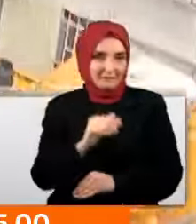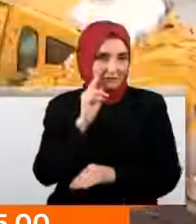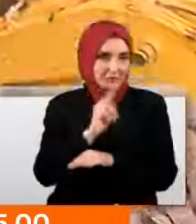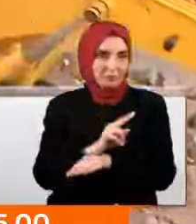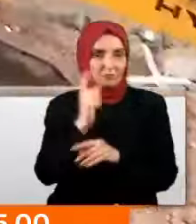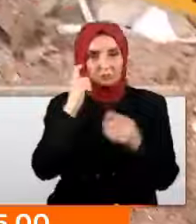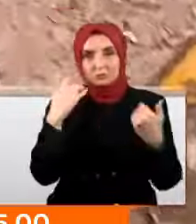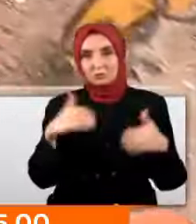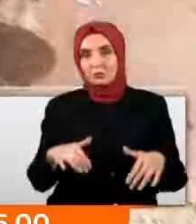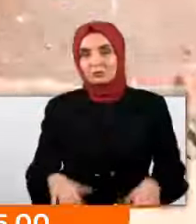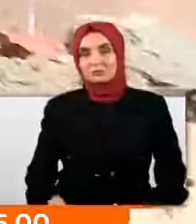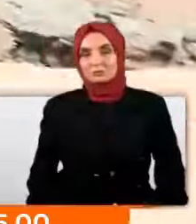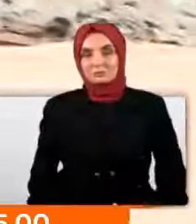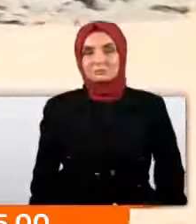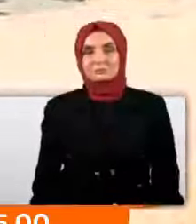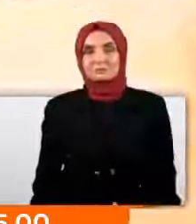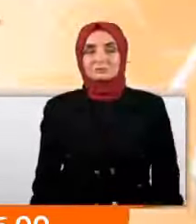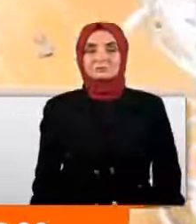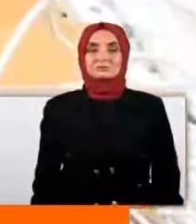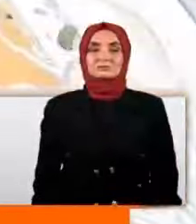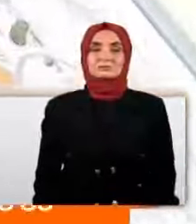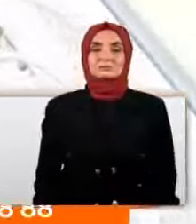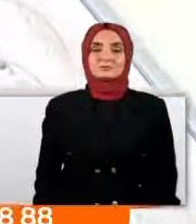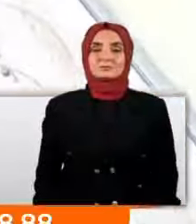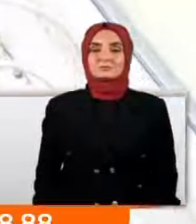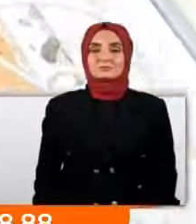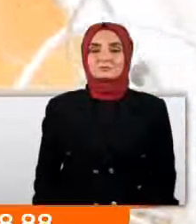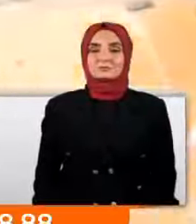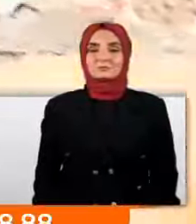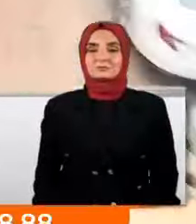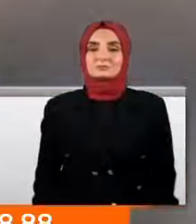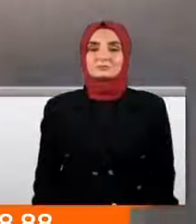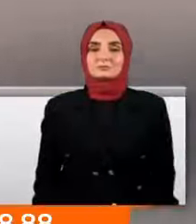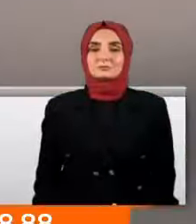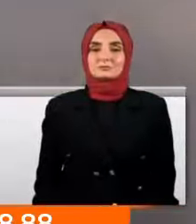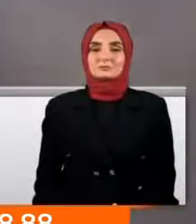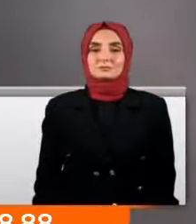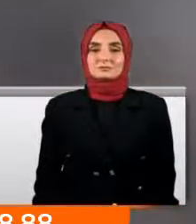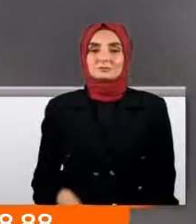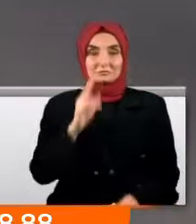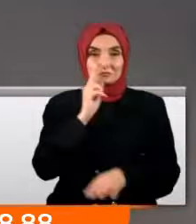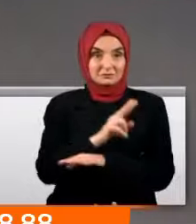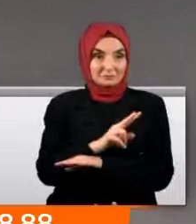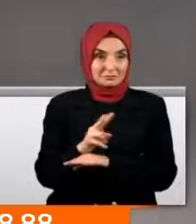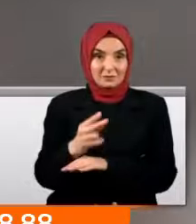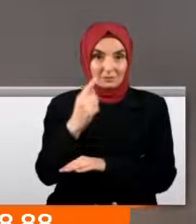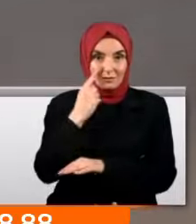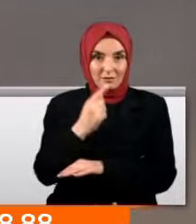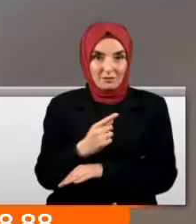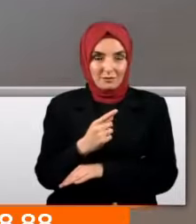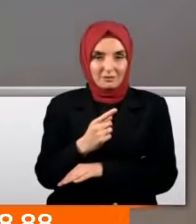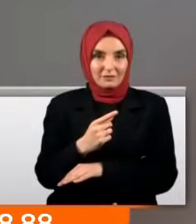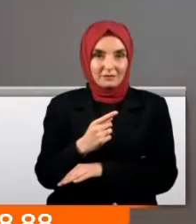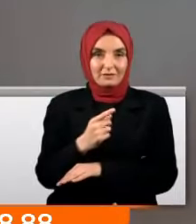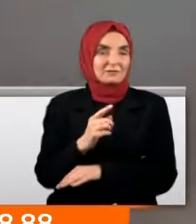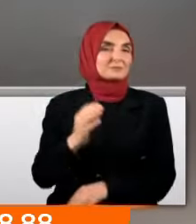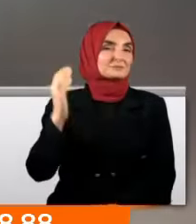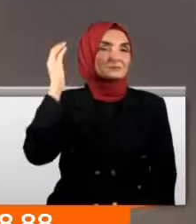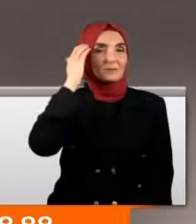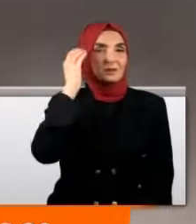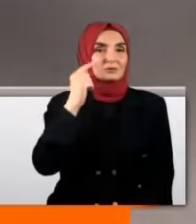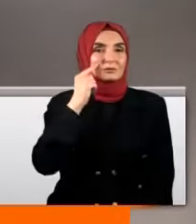bırakıp direkt buraya geldik. 3 gündür ben bunun iyileştirmesi için uğraşıyorum. Bu manzaranın temelinin aslında yıllar önce